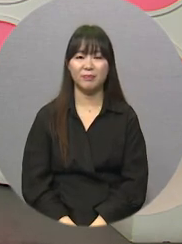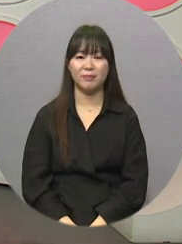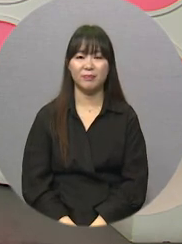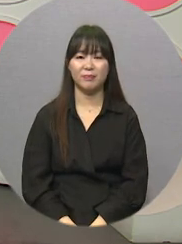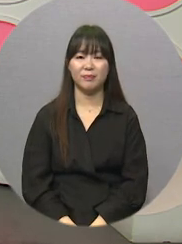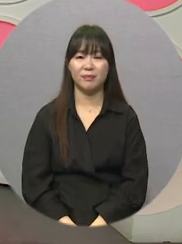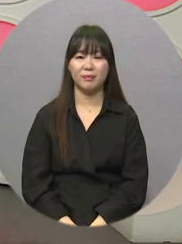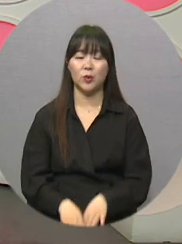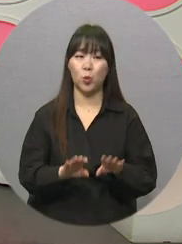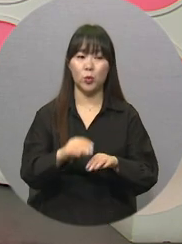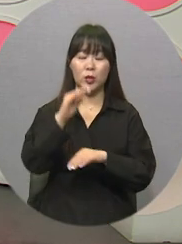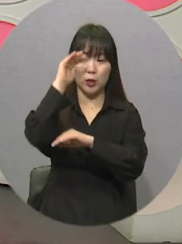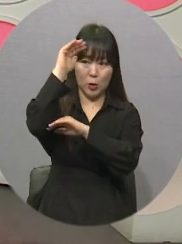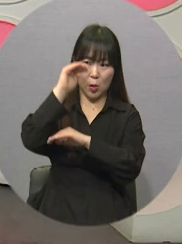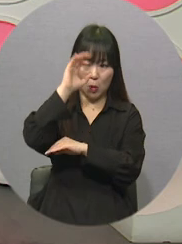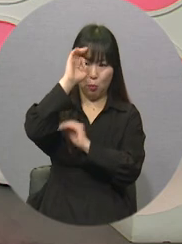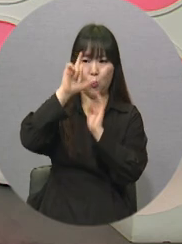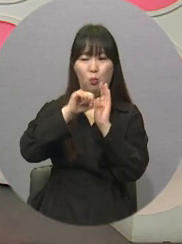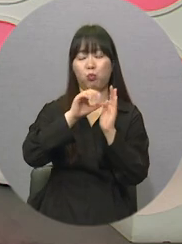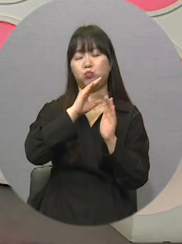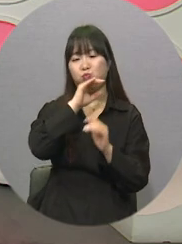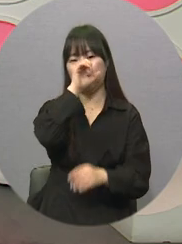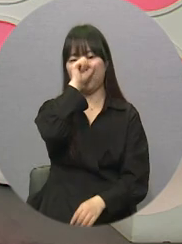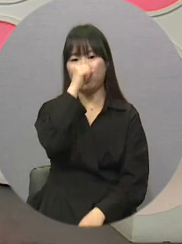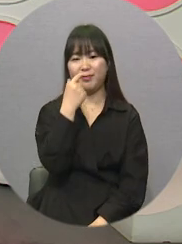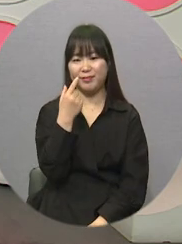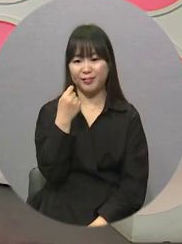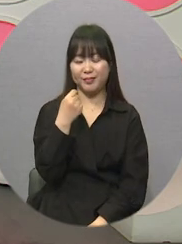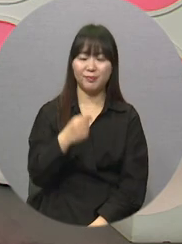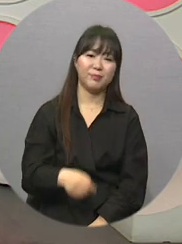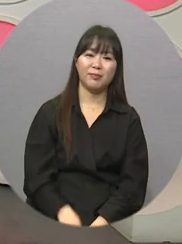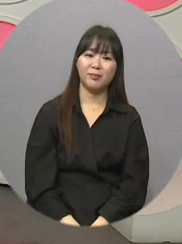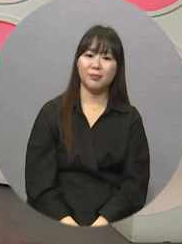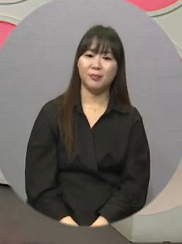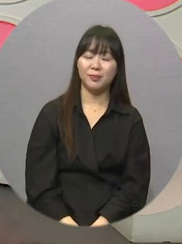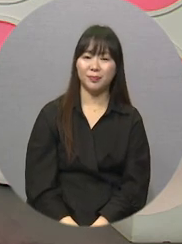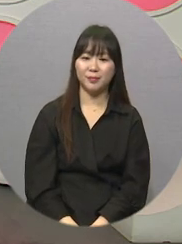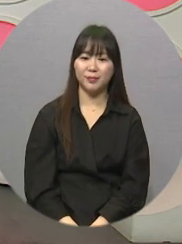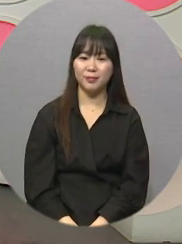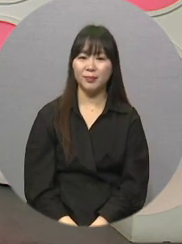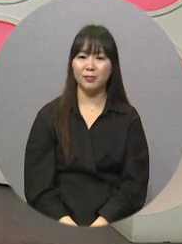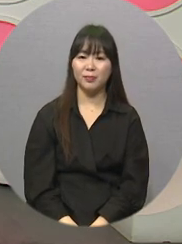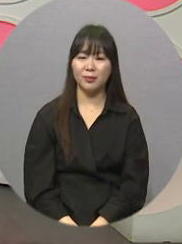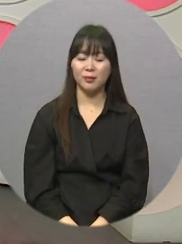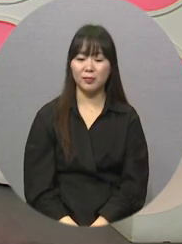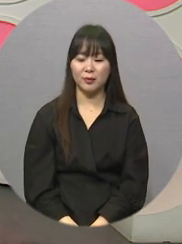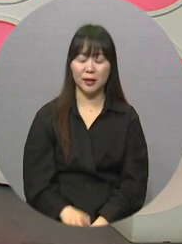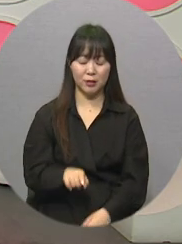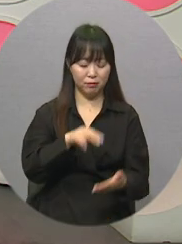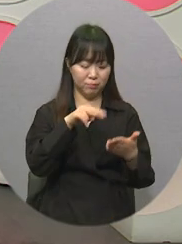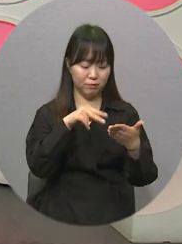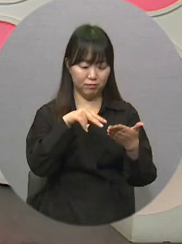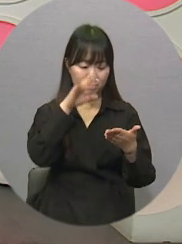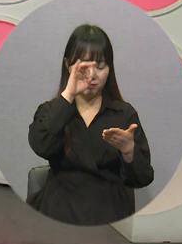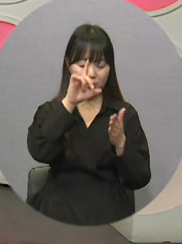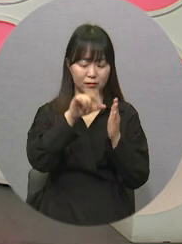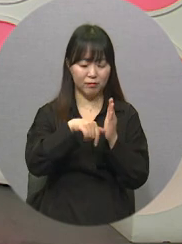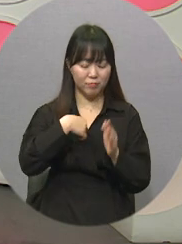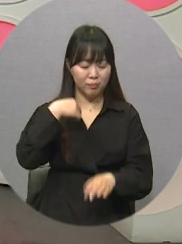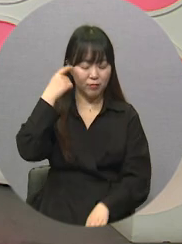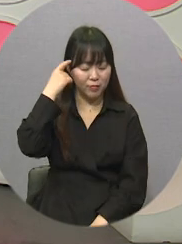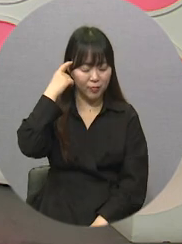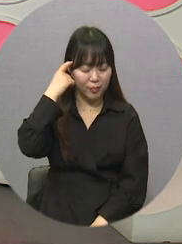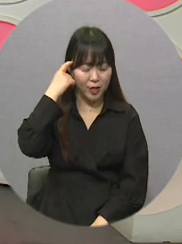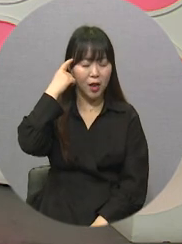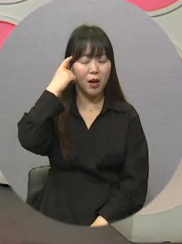사연이 진짜 좋은 얘기네요. 네. 그러니까요. 이게 보면서 저는요, 이걸 읽으면서 이런 생각을 해봤어요. 어떤 생각을